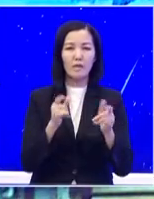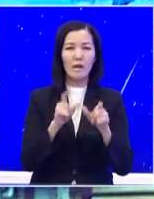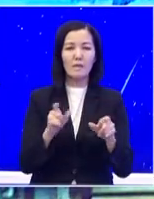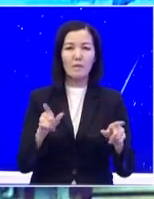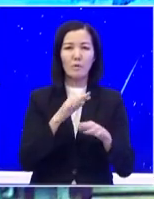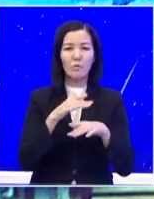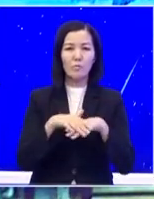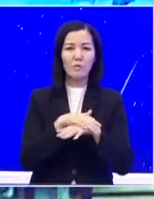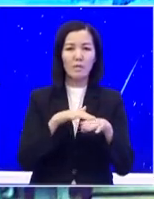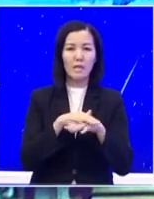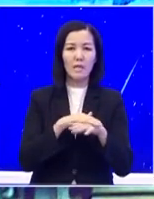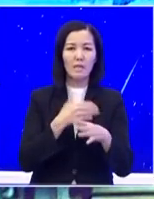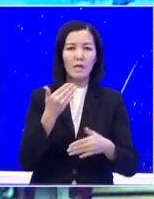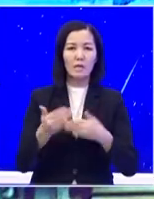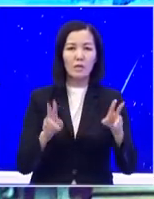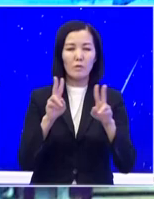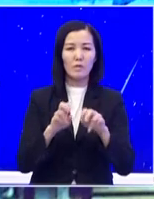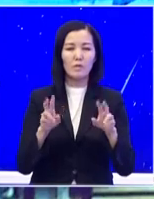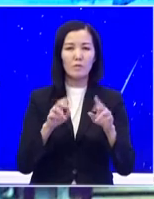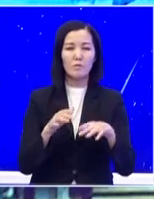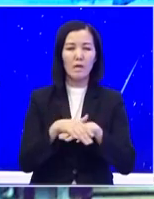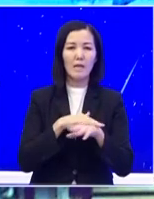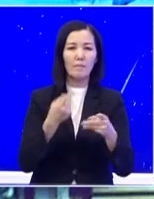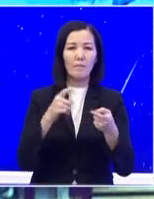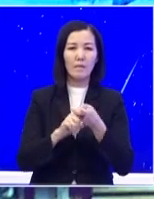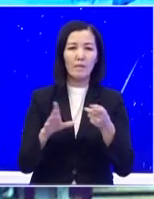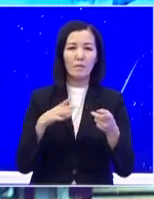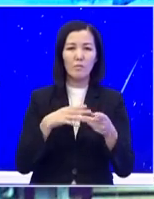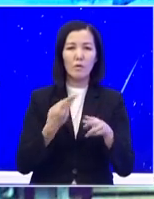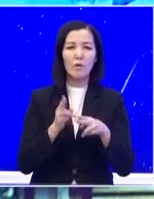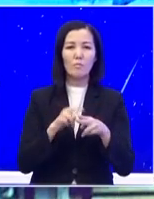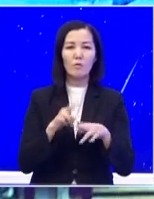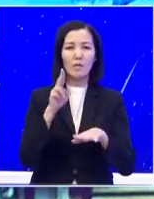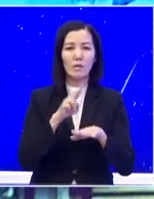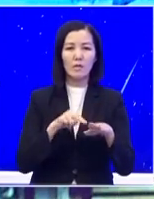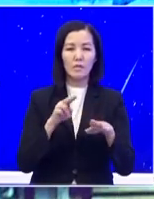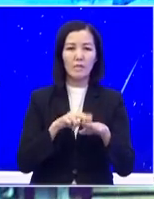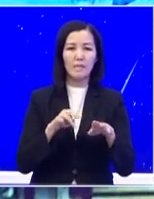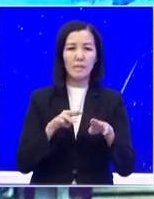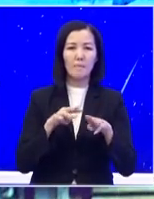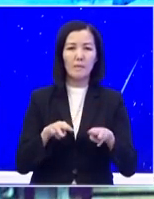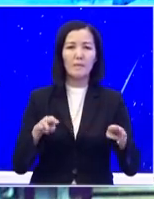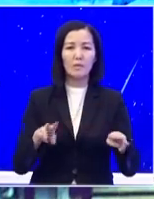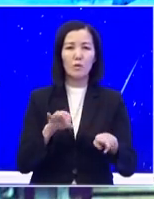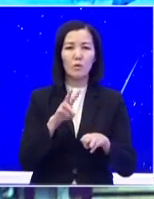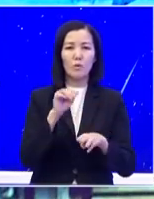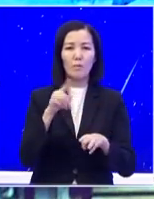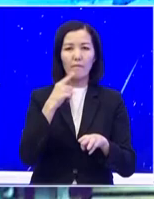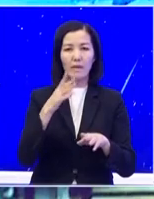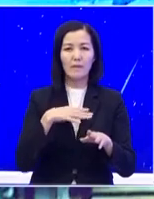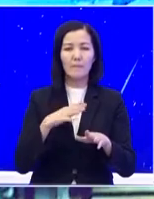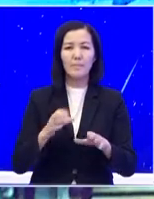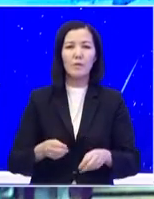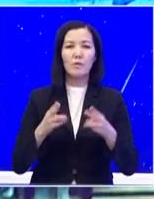жиналатын жерлерде де жаяу тексеріс жүргізіп, халықпен тікелей байланыста болды. Бұл туралы ішкі істер министрі Ерлан Тұрғынбаев